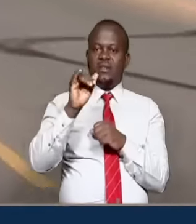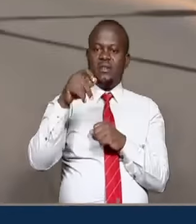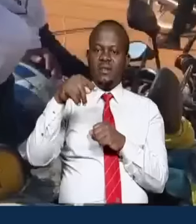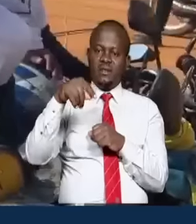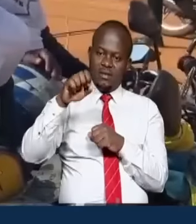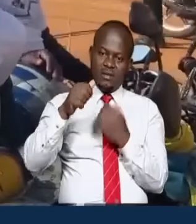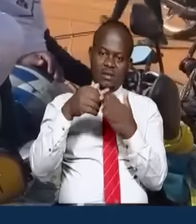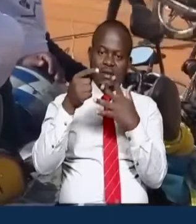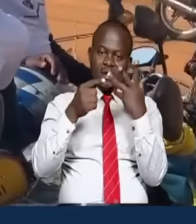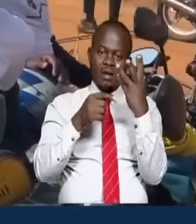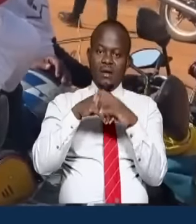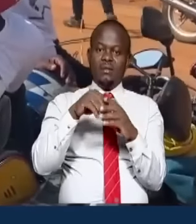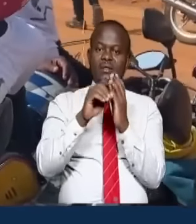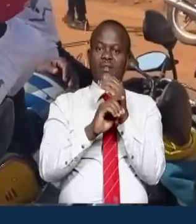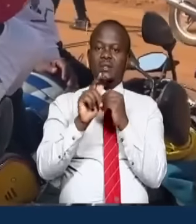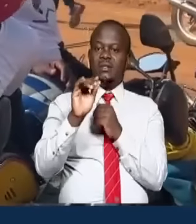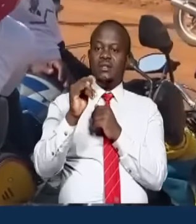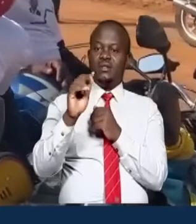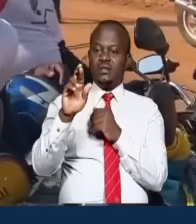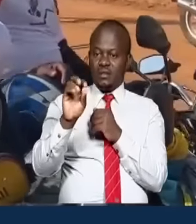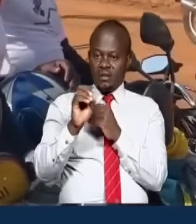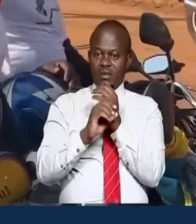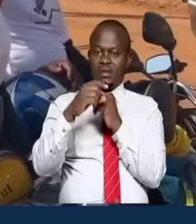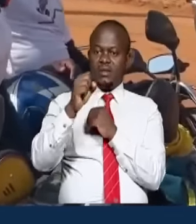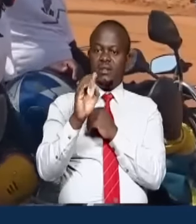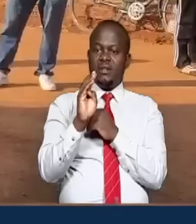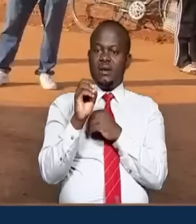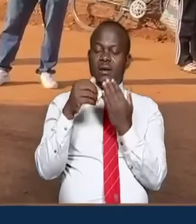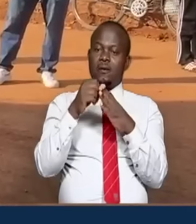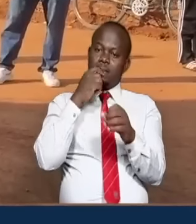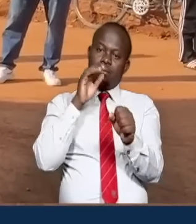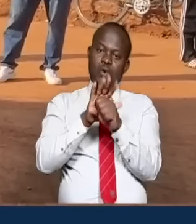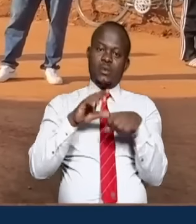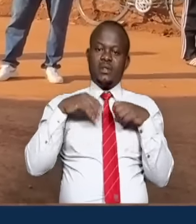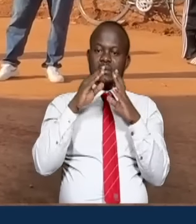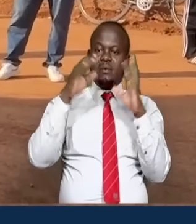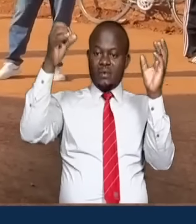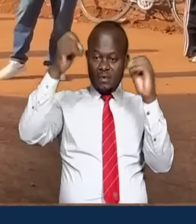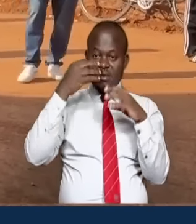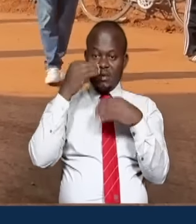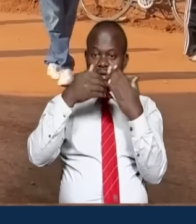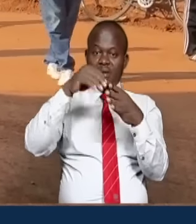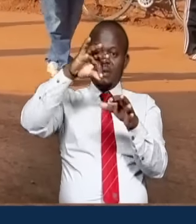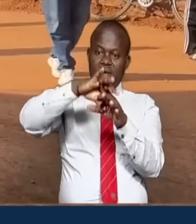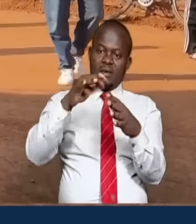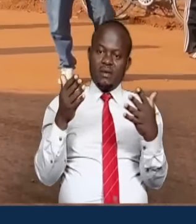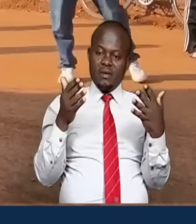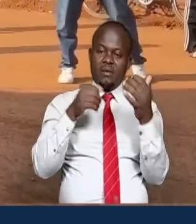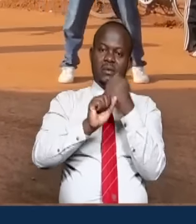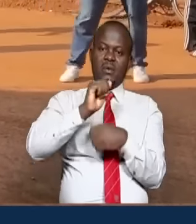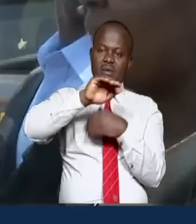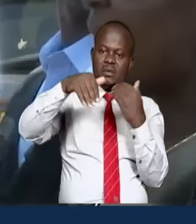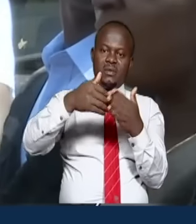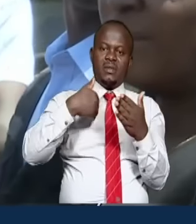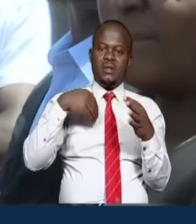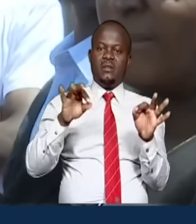Aha hari muri Kicukiro na Gasabo. Mpayimana Philippe yijeje abatuye umujyi wa Kigali ko nibamutora imirimo yose izagira